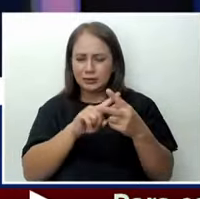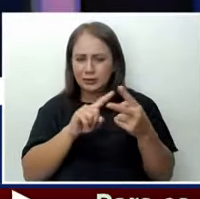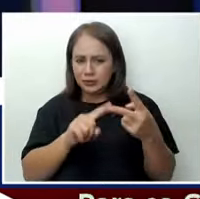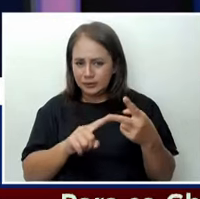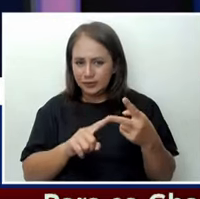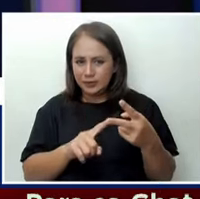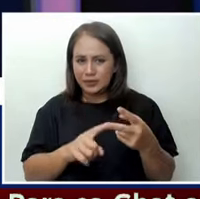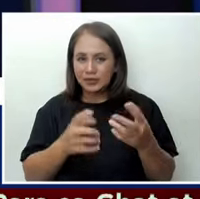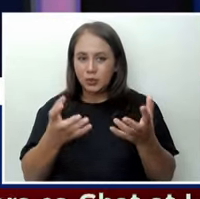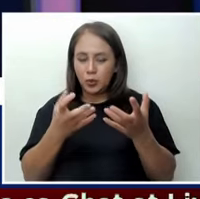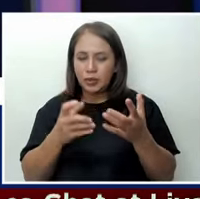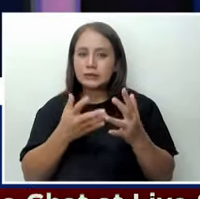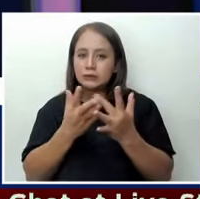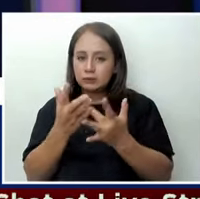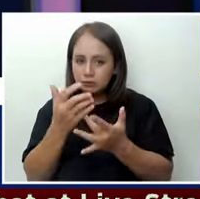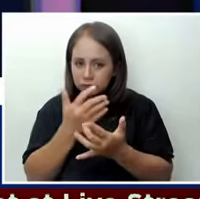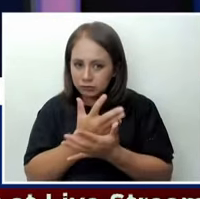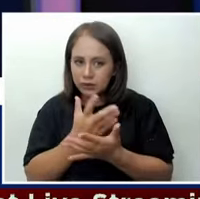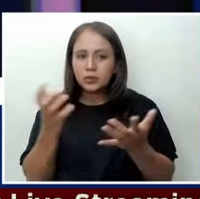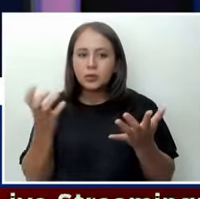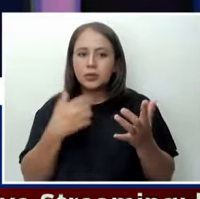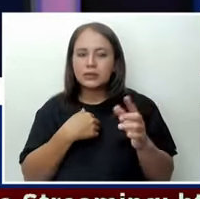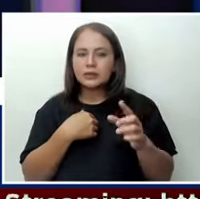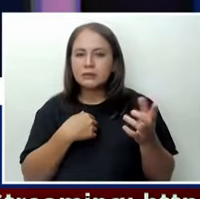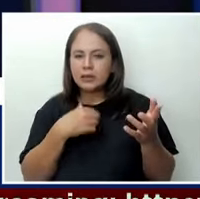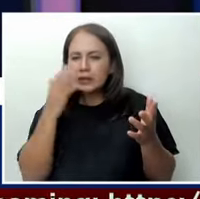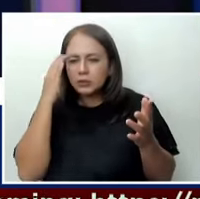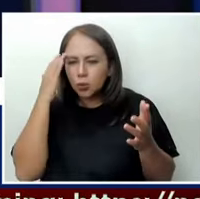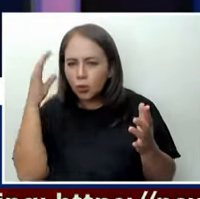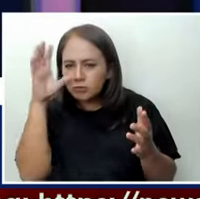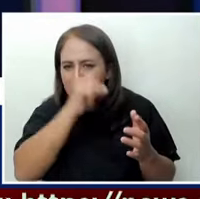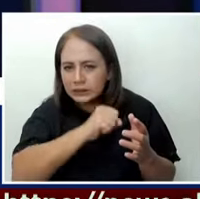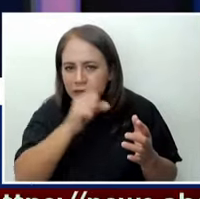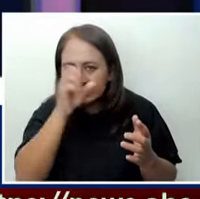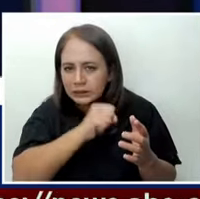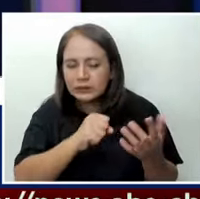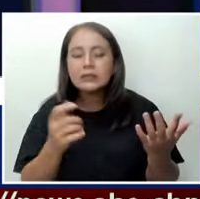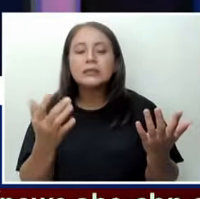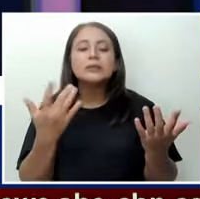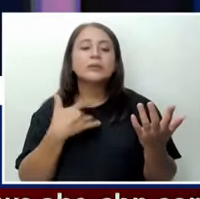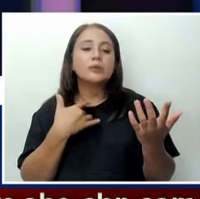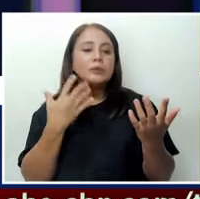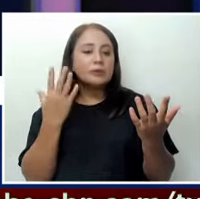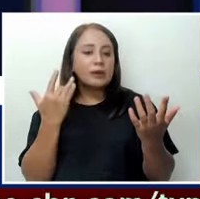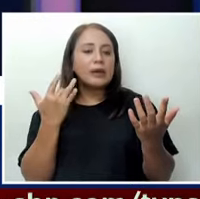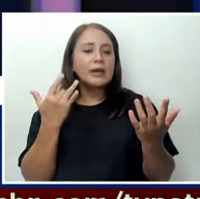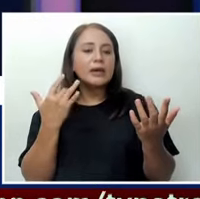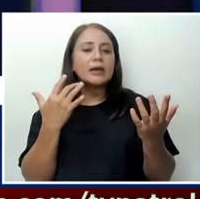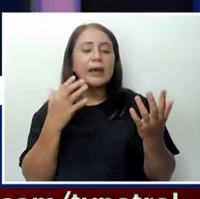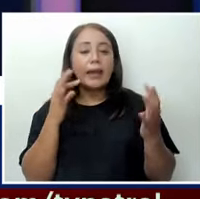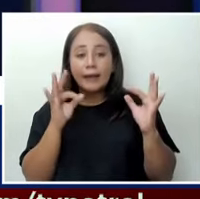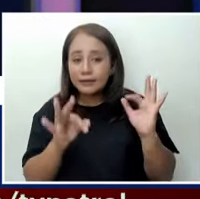want transparency and predictability. So if they know a certain